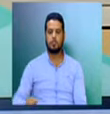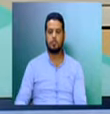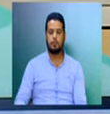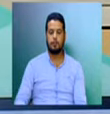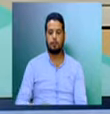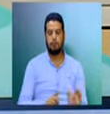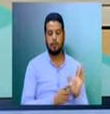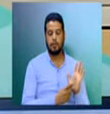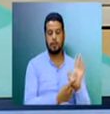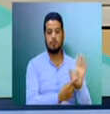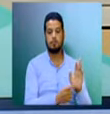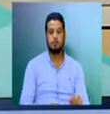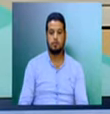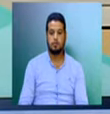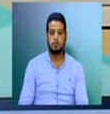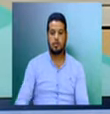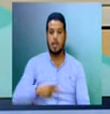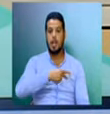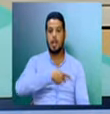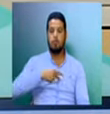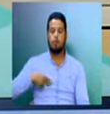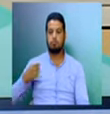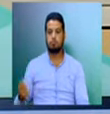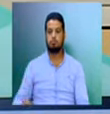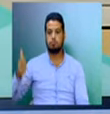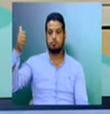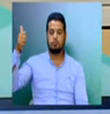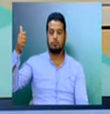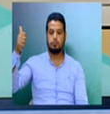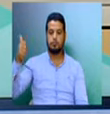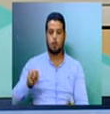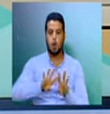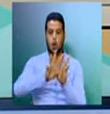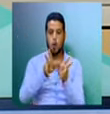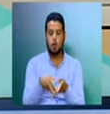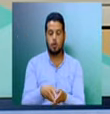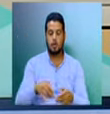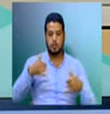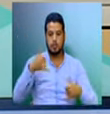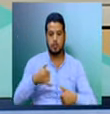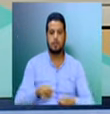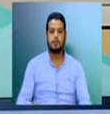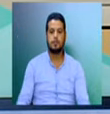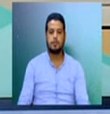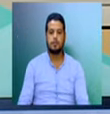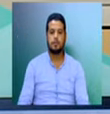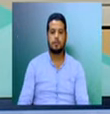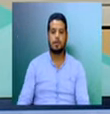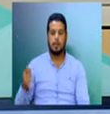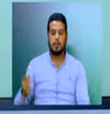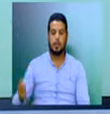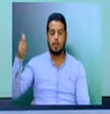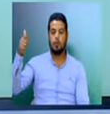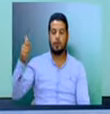7 سبتمبر 2024 أولوية التماسك الأسري من أجل الجزائر الصاعدة. هذه الأولوية جاءت